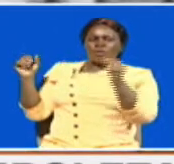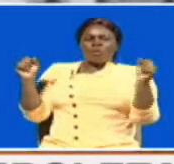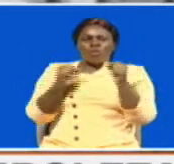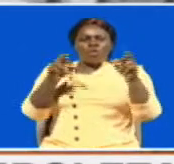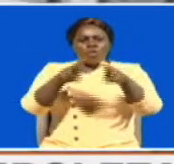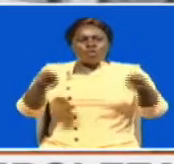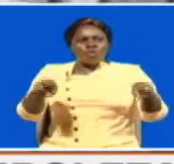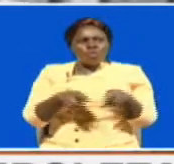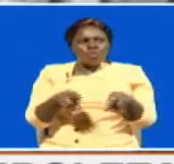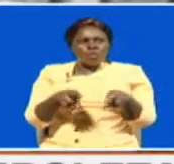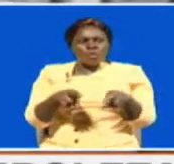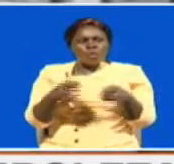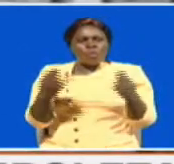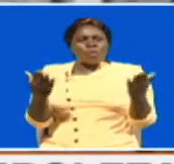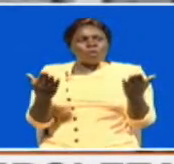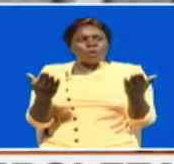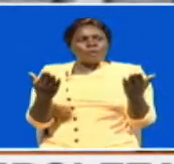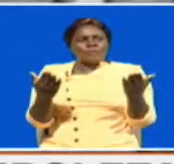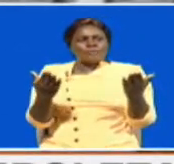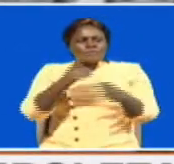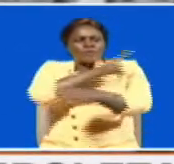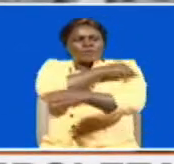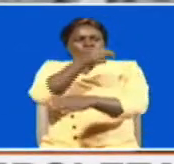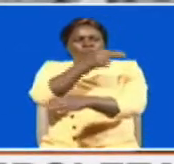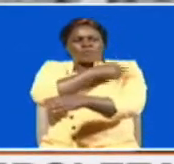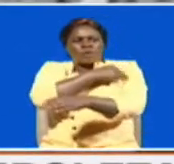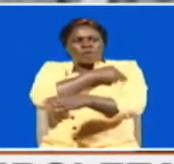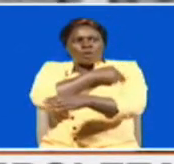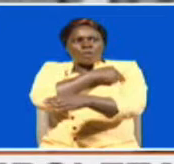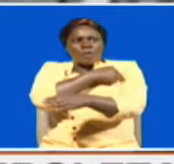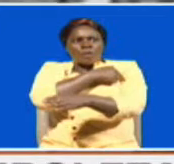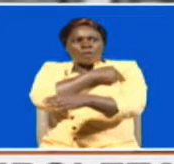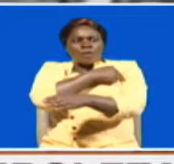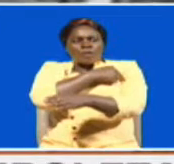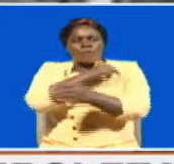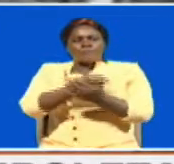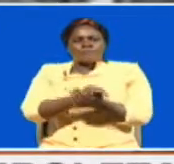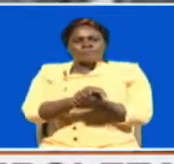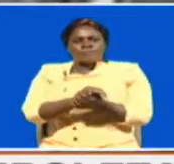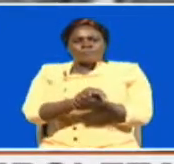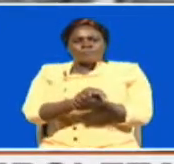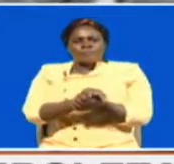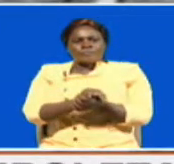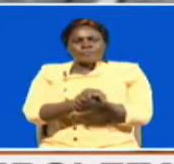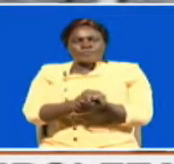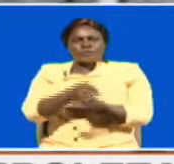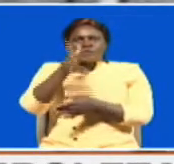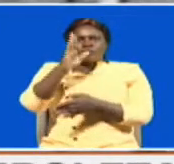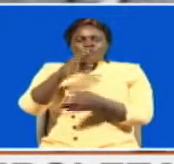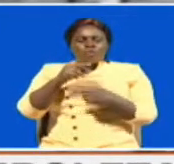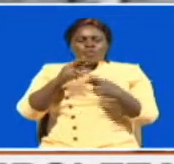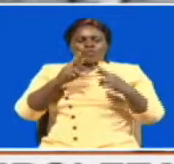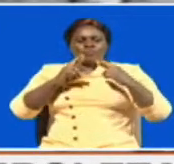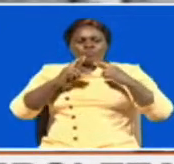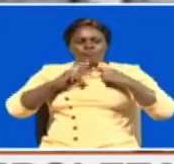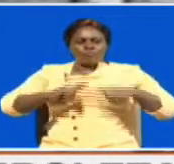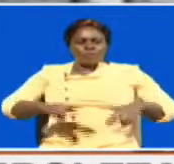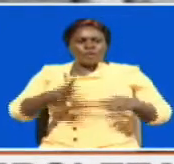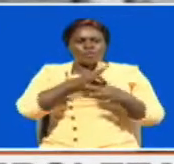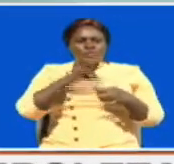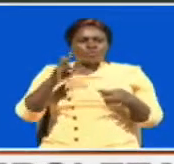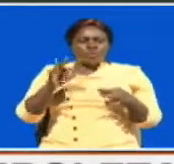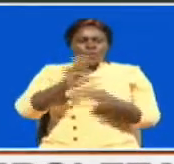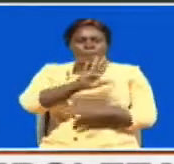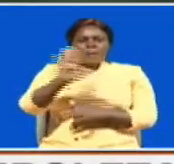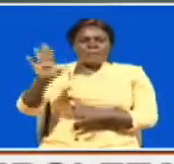katika chumba cha kuhifadhi maiti cha hospitali moja mtaa wa Lakisama. Mola aziweke roho zao mahali pema penye